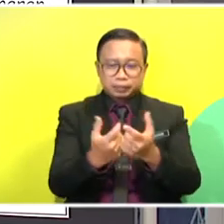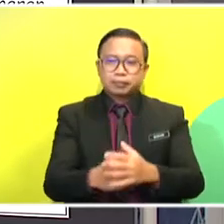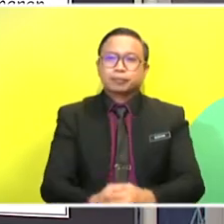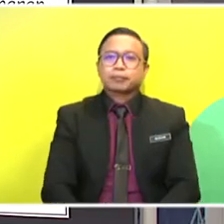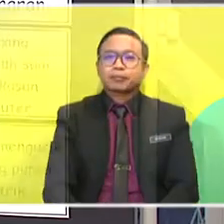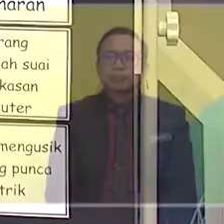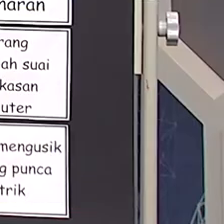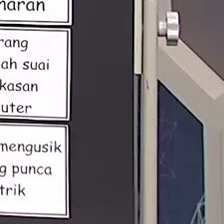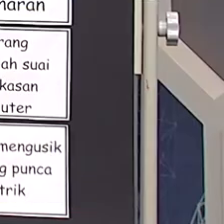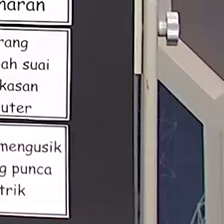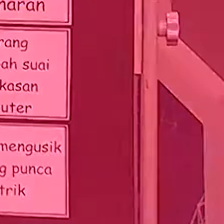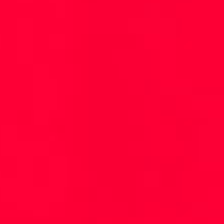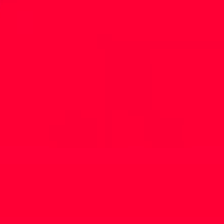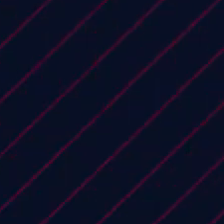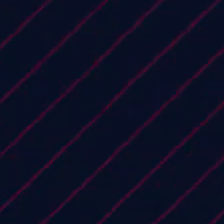KPM.